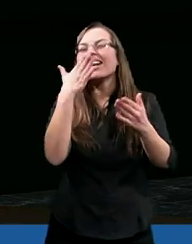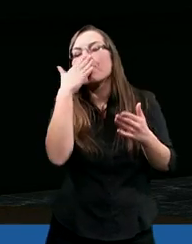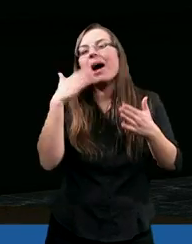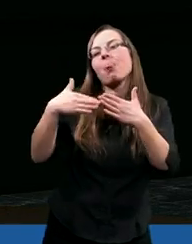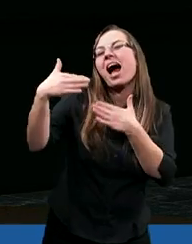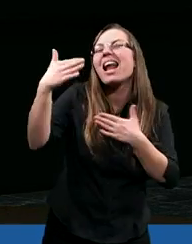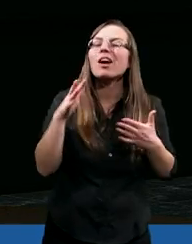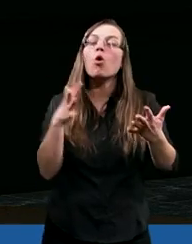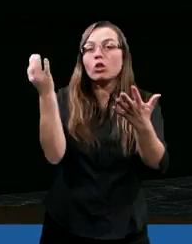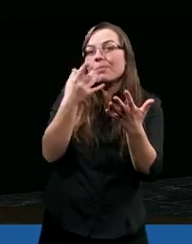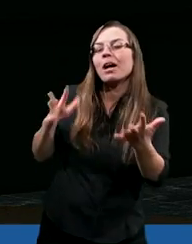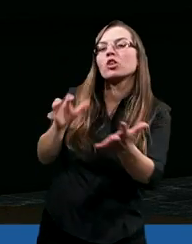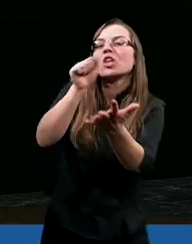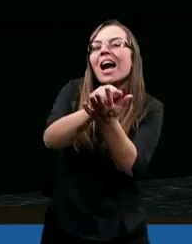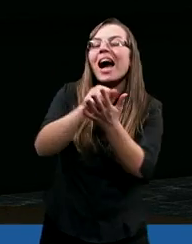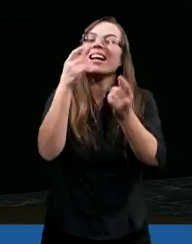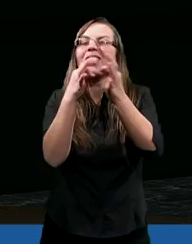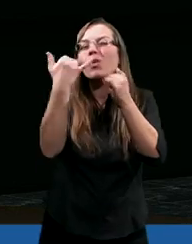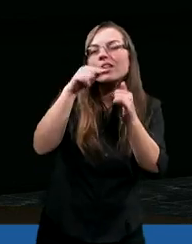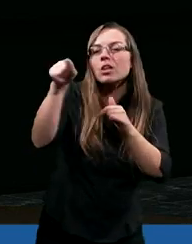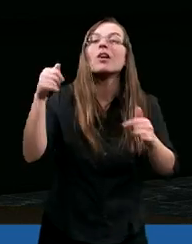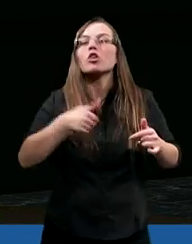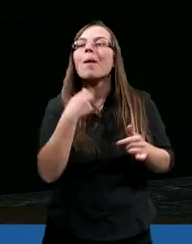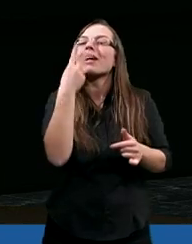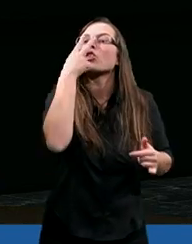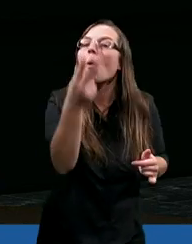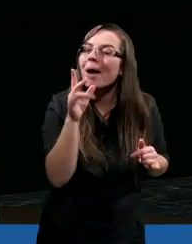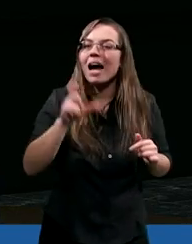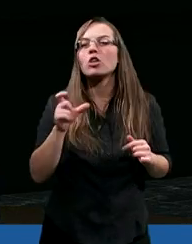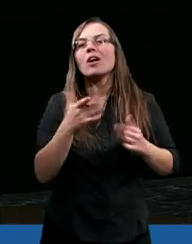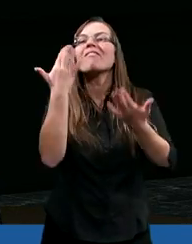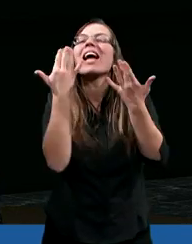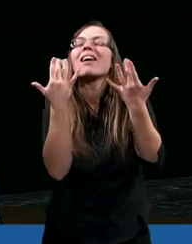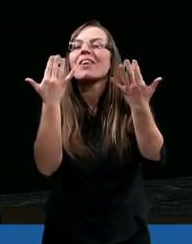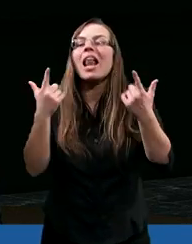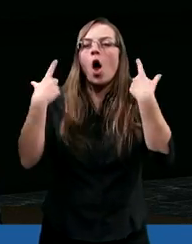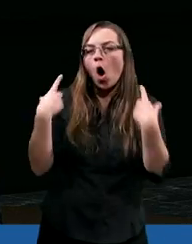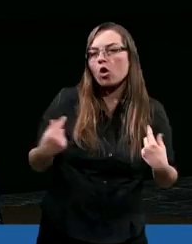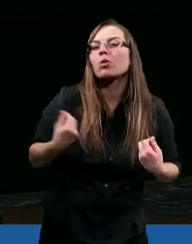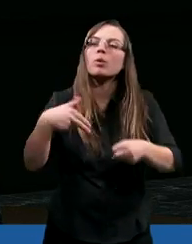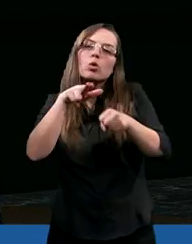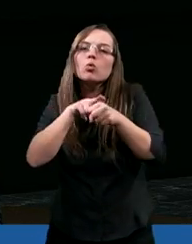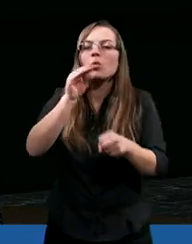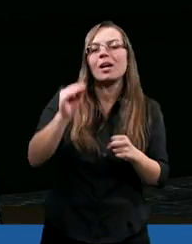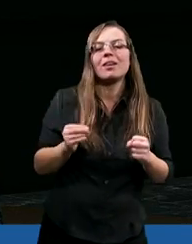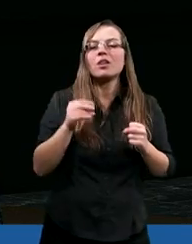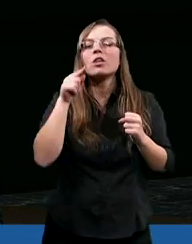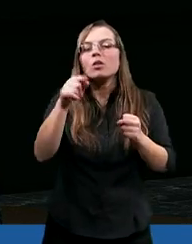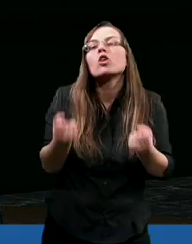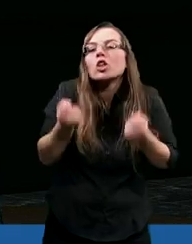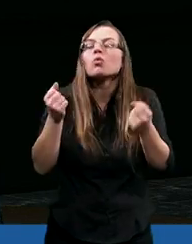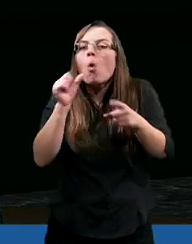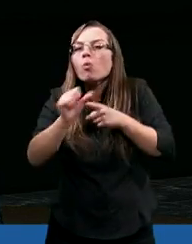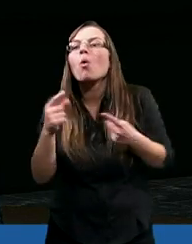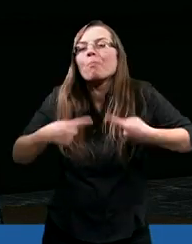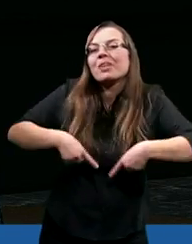daleko sięgać w historię, żeby zobaczyć wiele, wiele osób, które siłą są